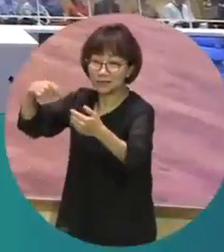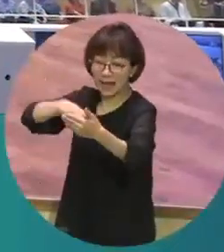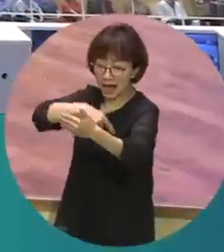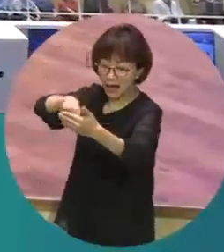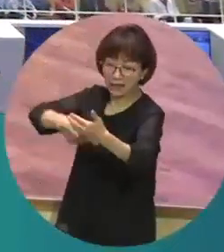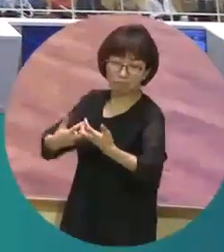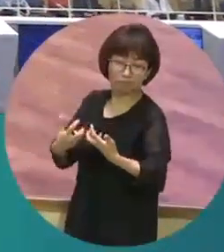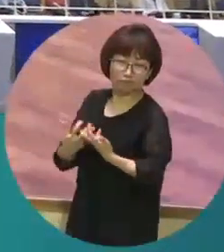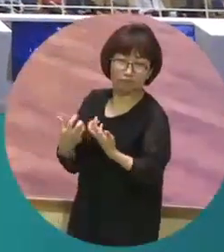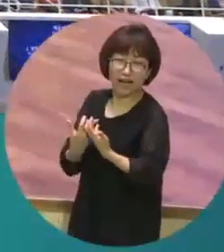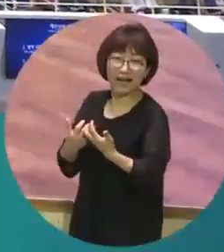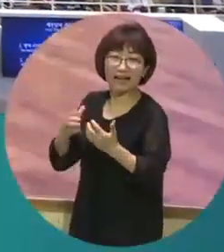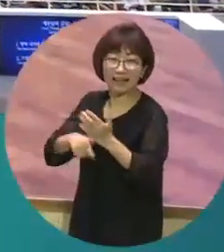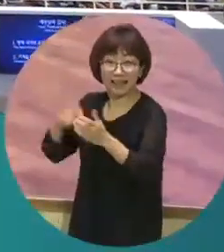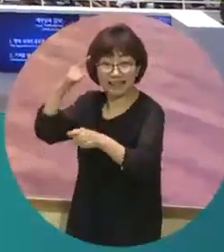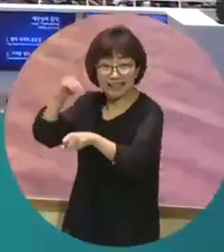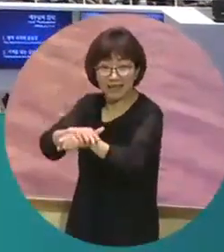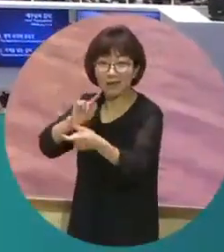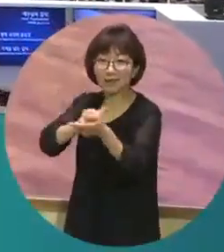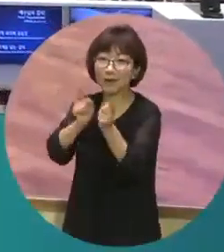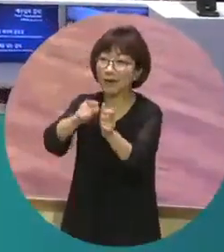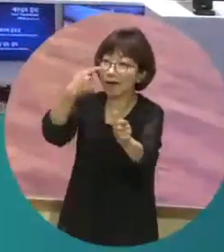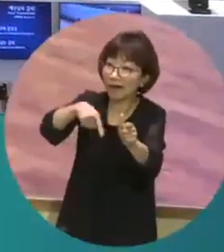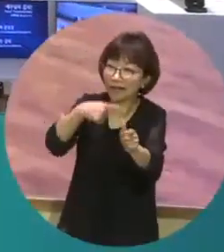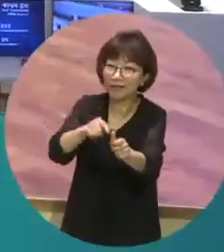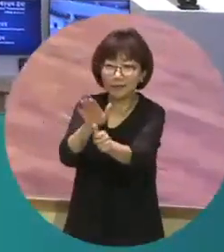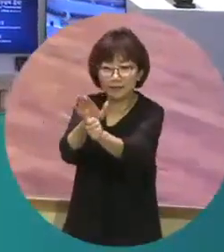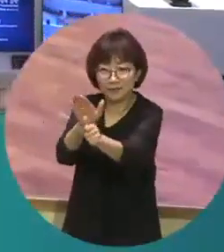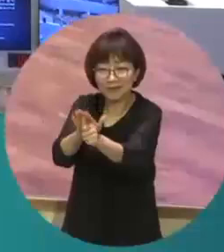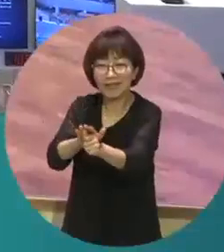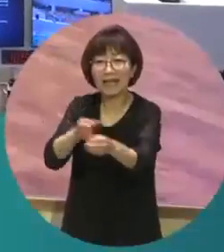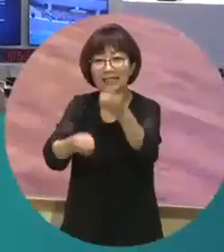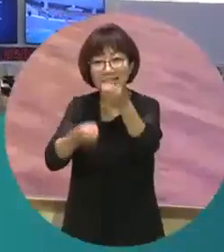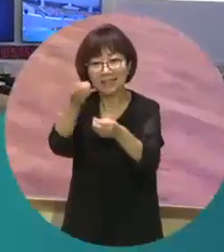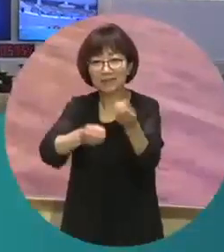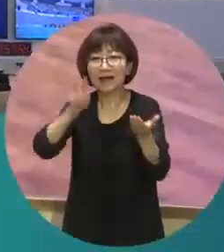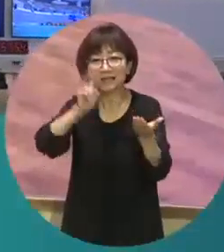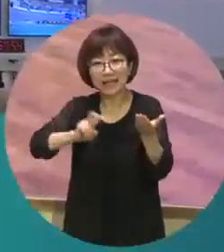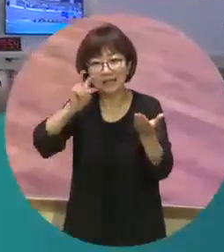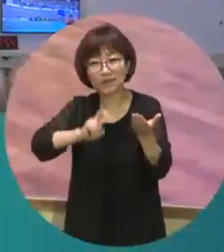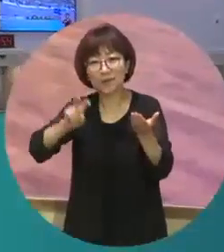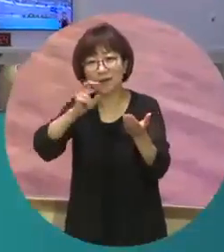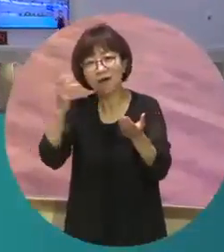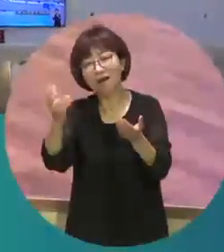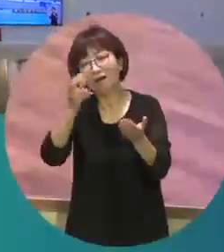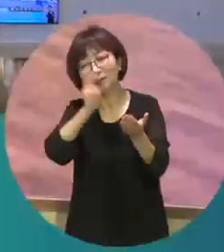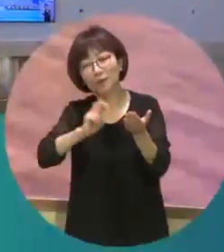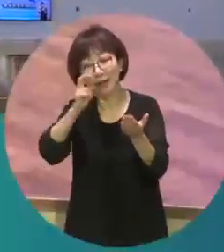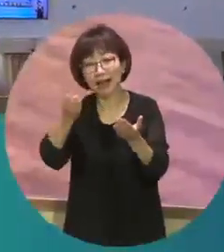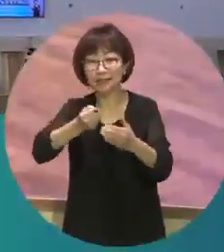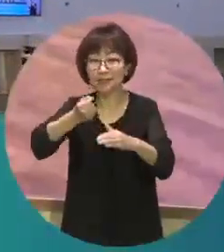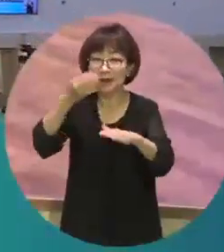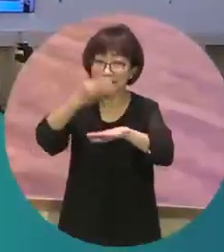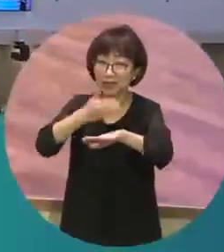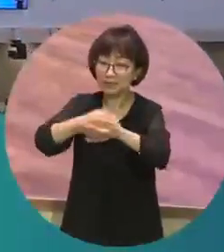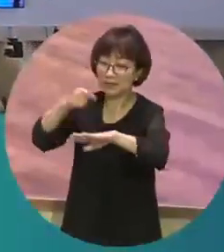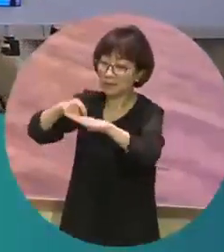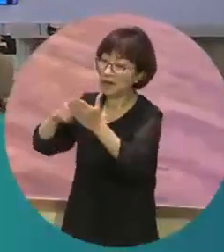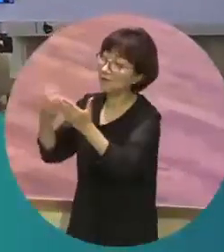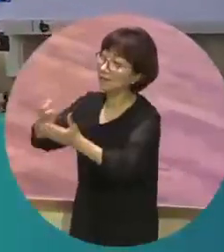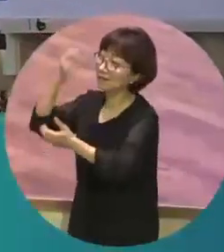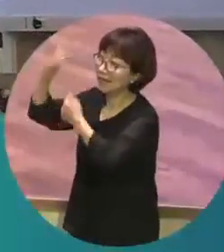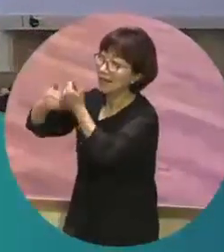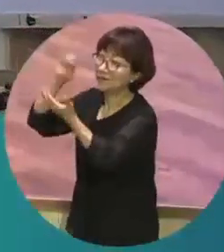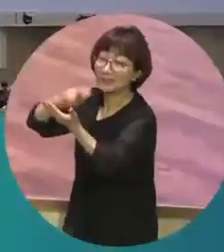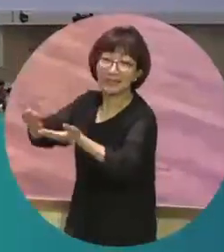거하여 모든 지혜로 피차 가르치며 권면하고 시와 찬송과 실간 노래를 부르며 감사하는 마음으로 하나님을 찬송하고 또